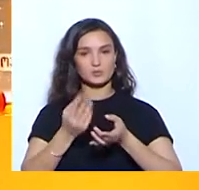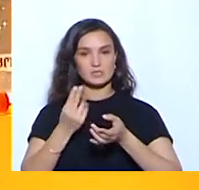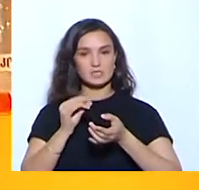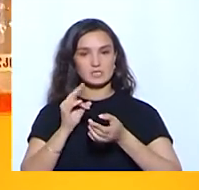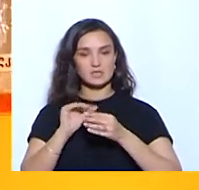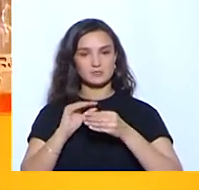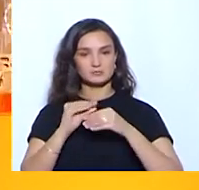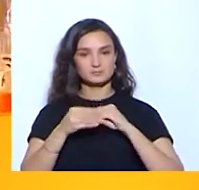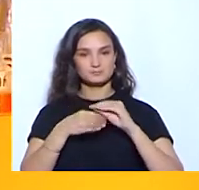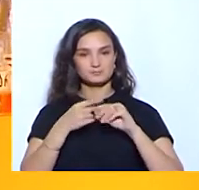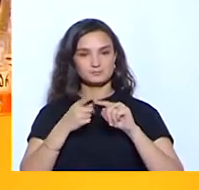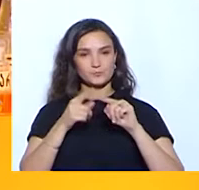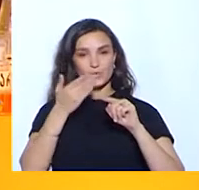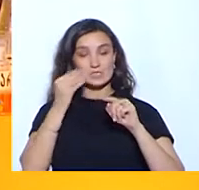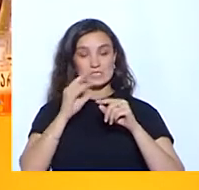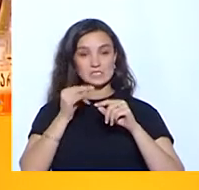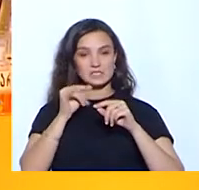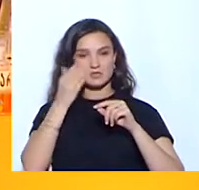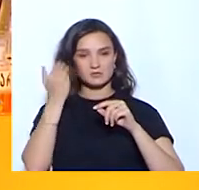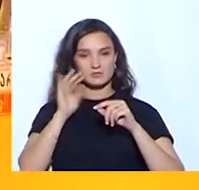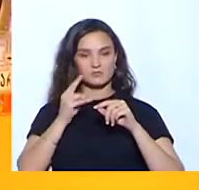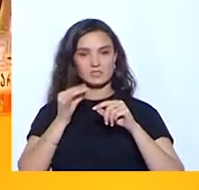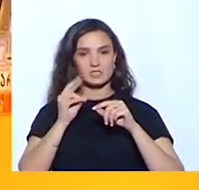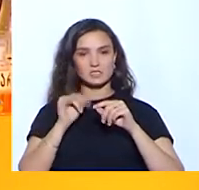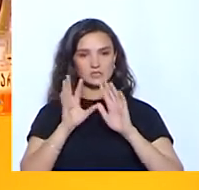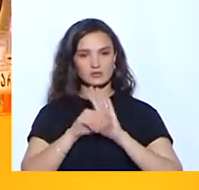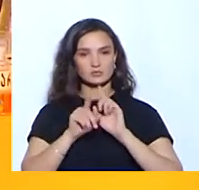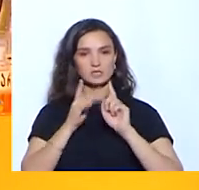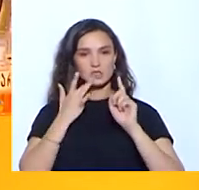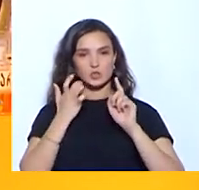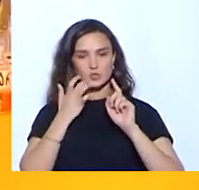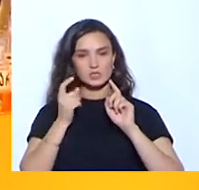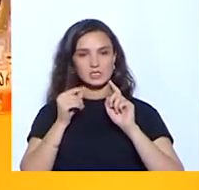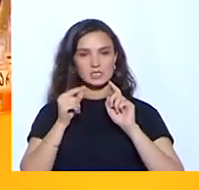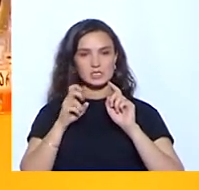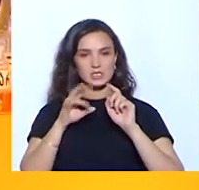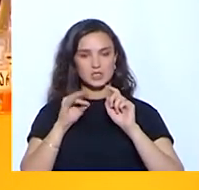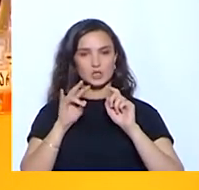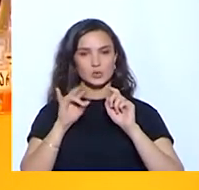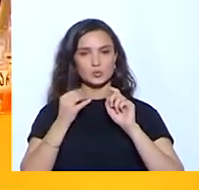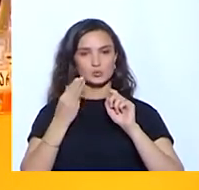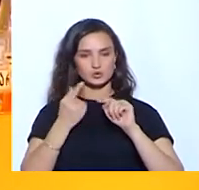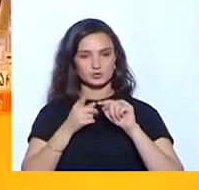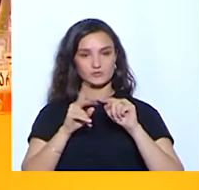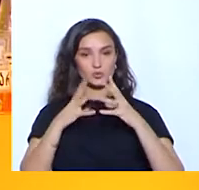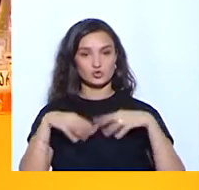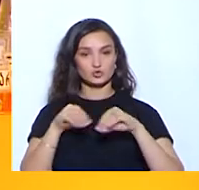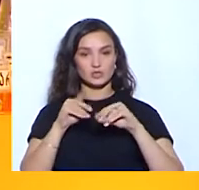ცილოვან რგოლში რომ არ დამავიწყდეს, შეგახსენებთ რომ ცილის წყაროდ განიხილება ნიგოზი, თხილი, ნუში და ოჯახის